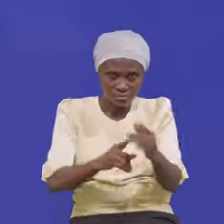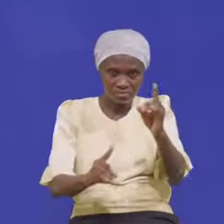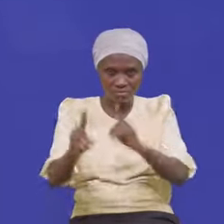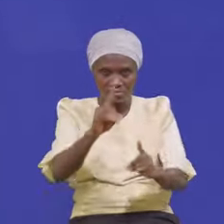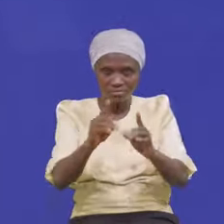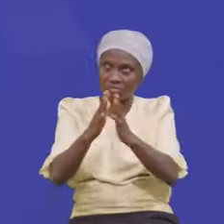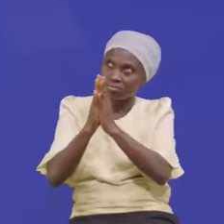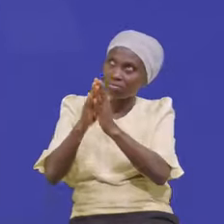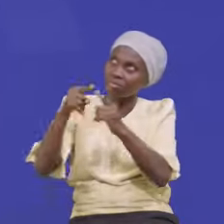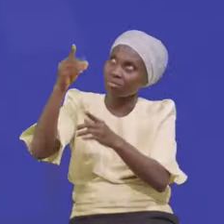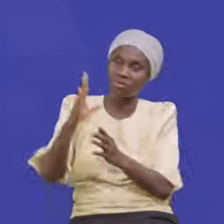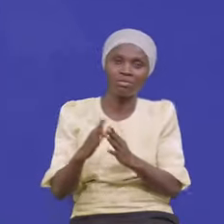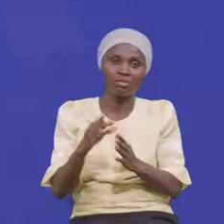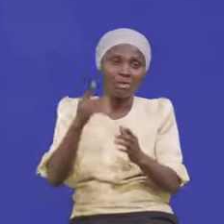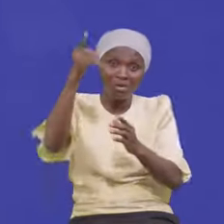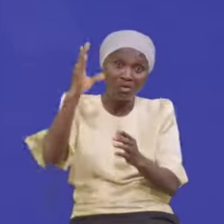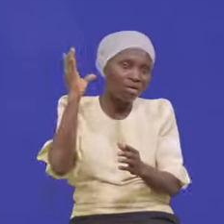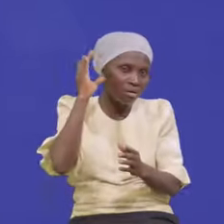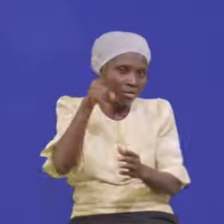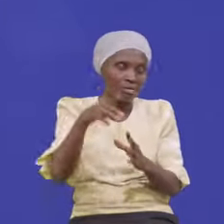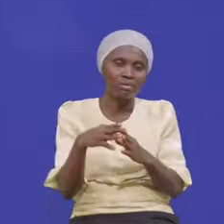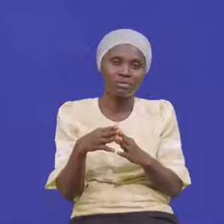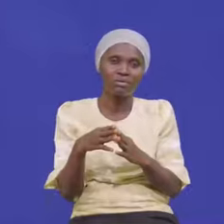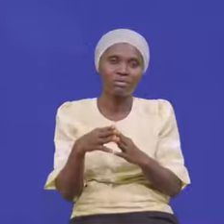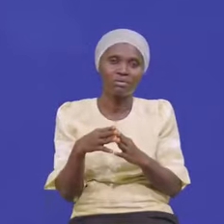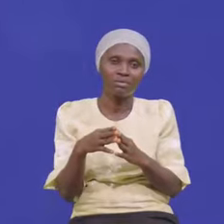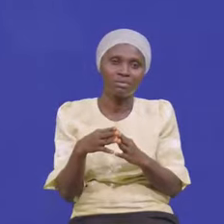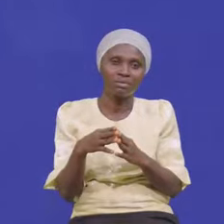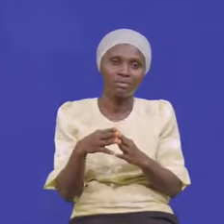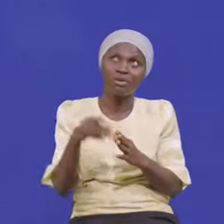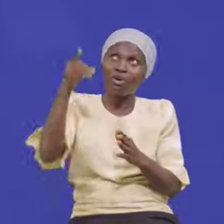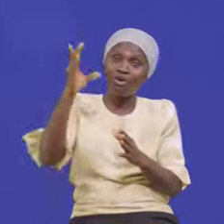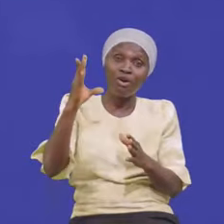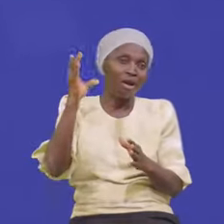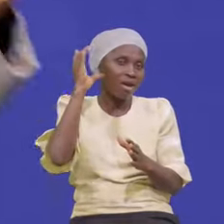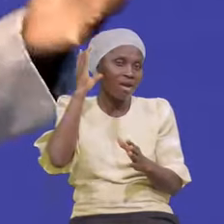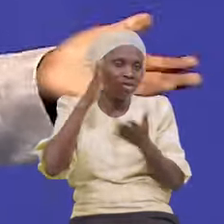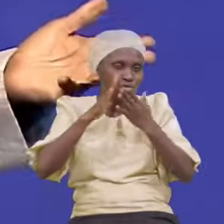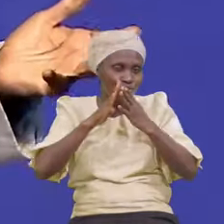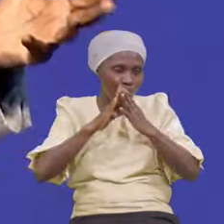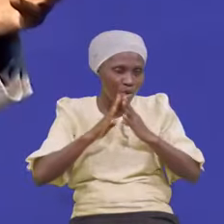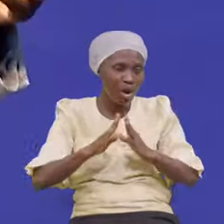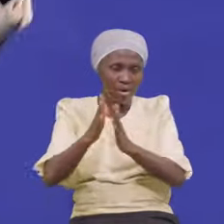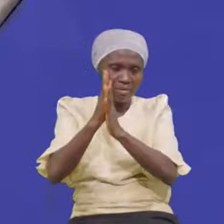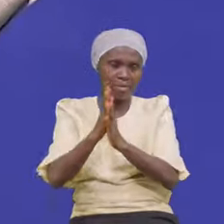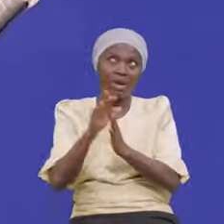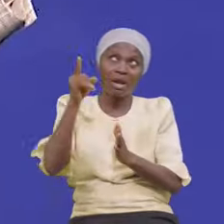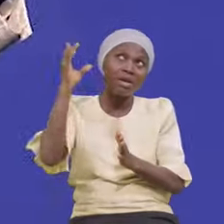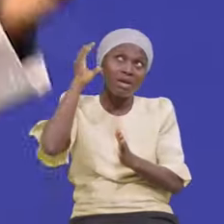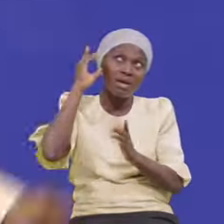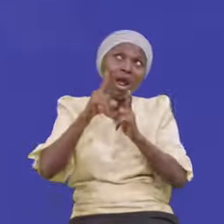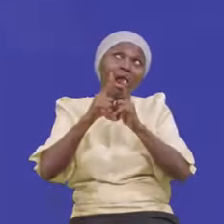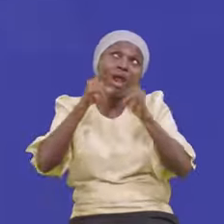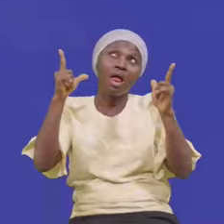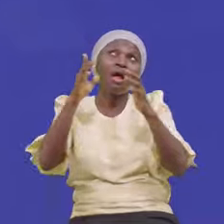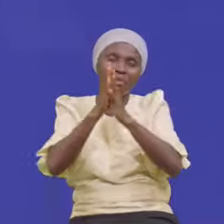ప్రార్థించండి. He can hear you. ఆయన మిమ్మల్ని వింటారు. He hears quiet prayer. ఆయన మౌనమైన ప్రార్థనలు ఆలకిస్తారు. He hears loud